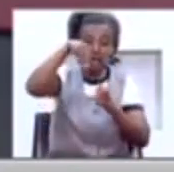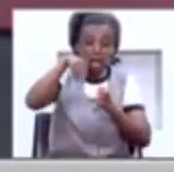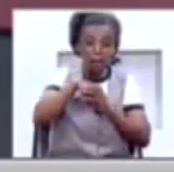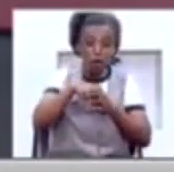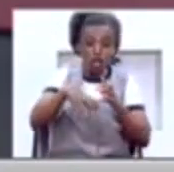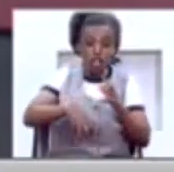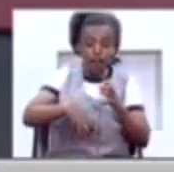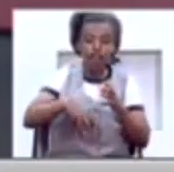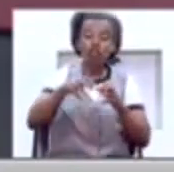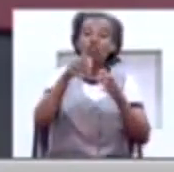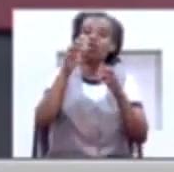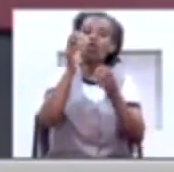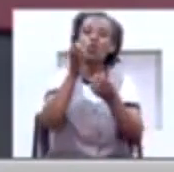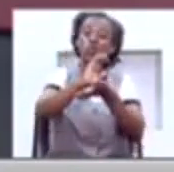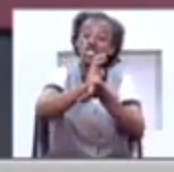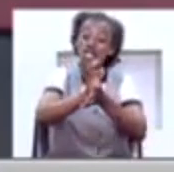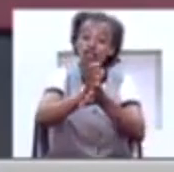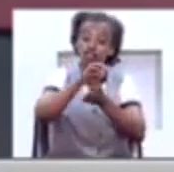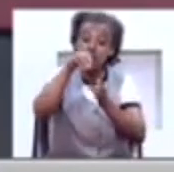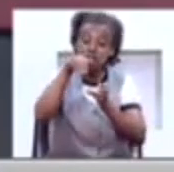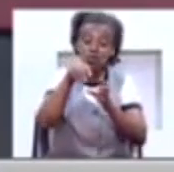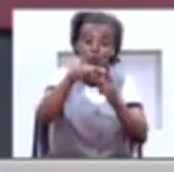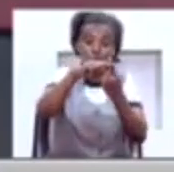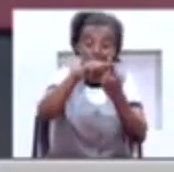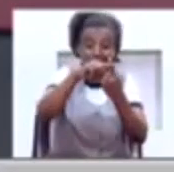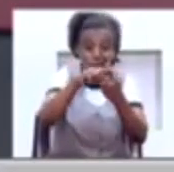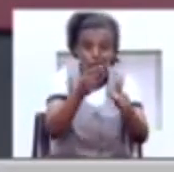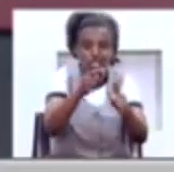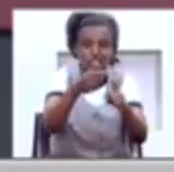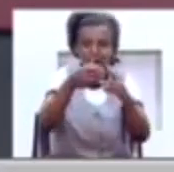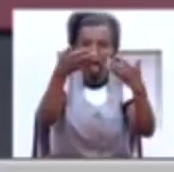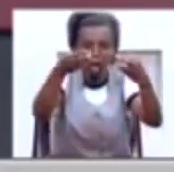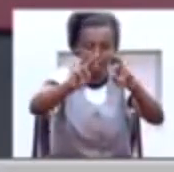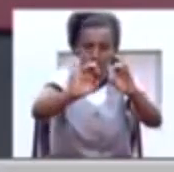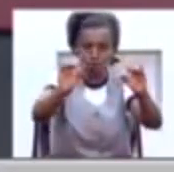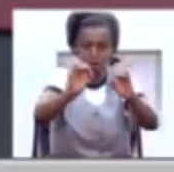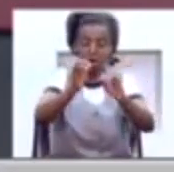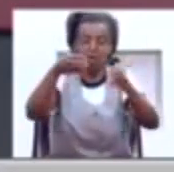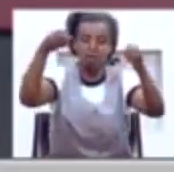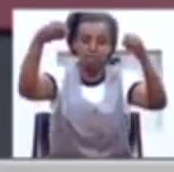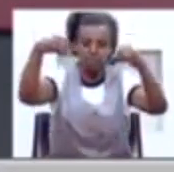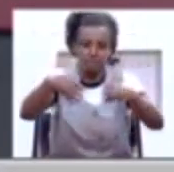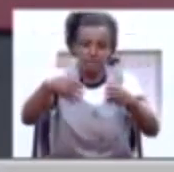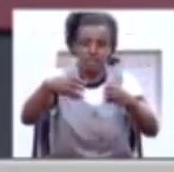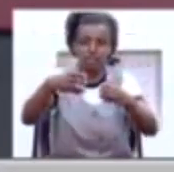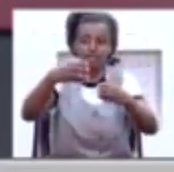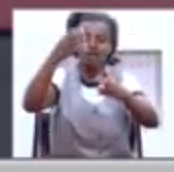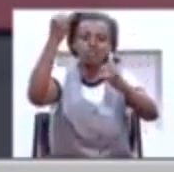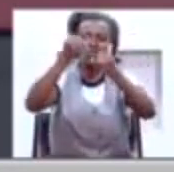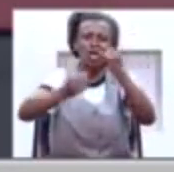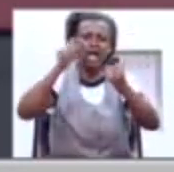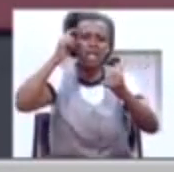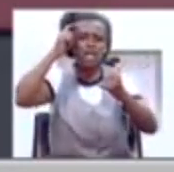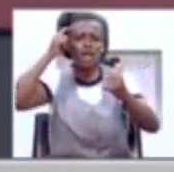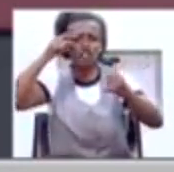ziriho zisohoka ku mugaragaro kandi gutangira kwica ntibiraba birabereka rero ko kwica biza bisoza iyo